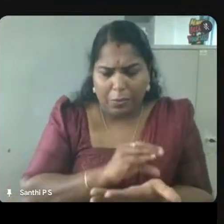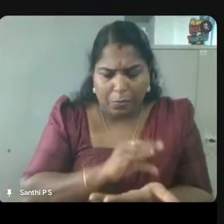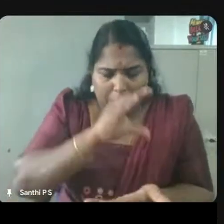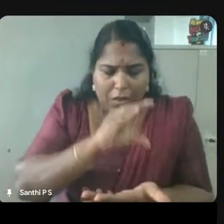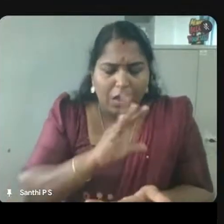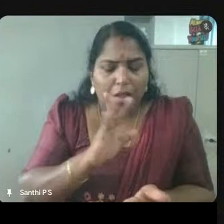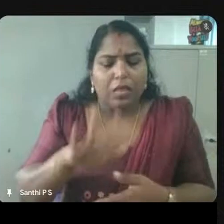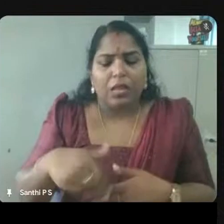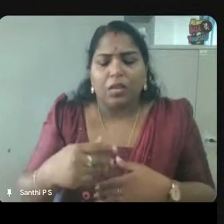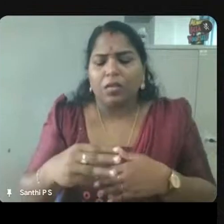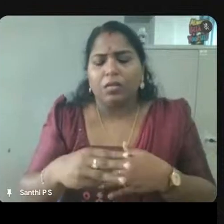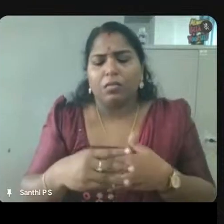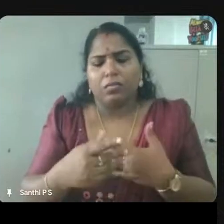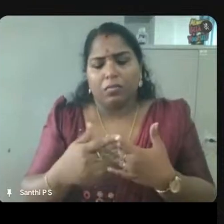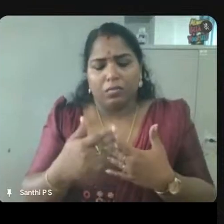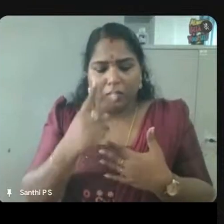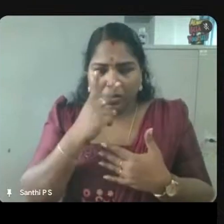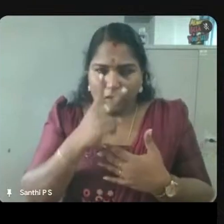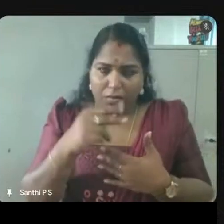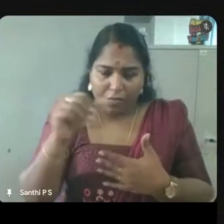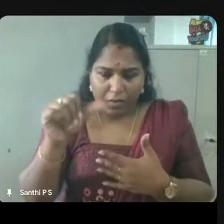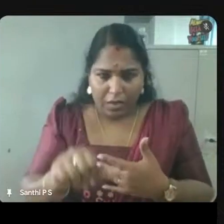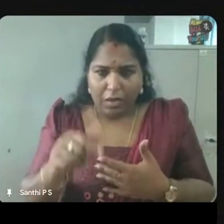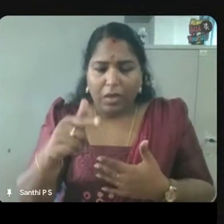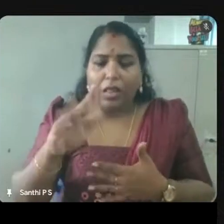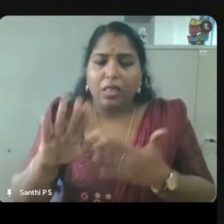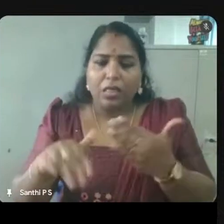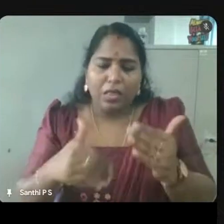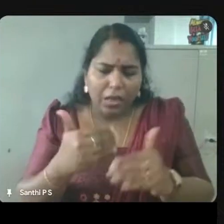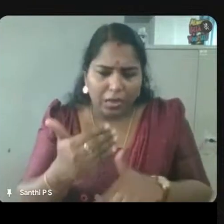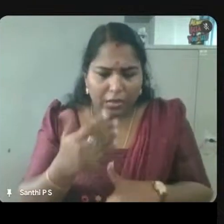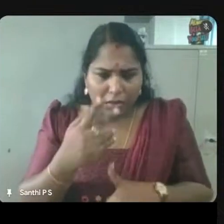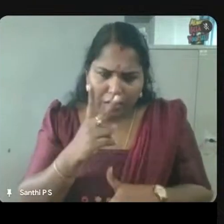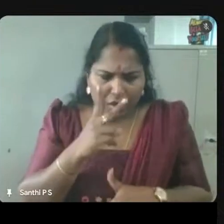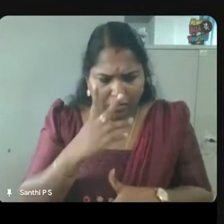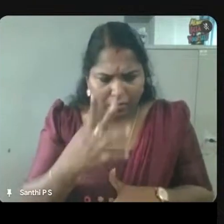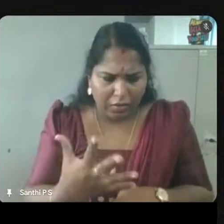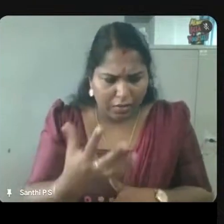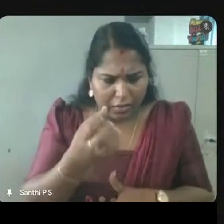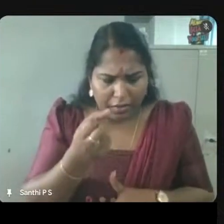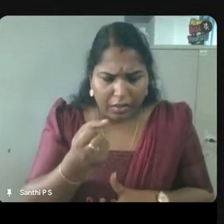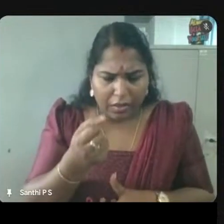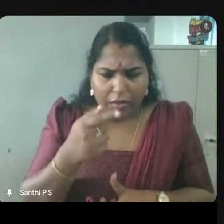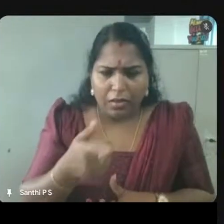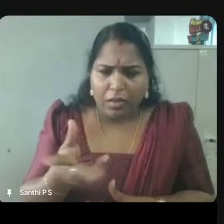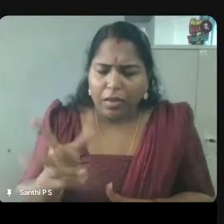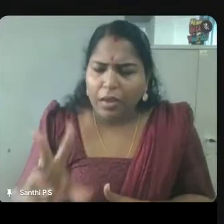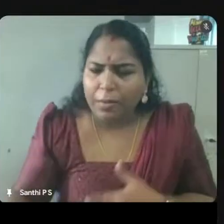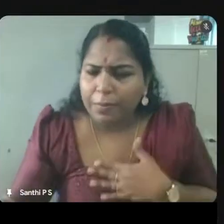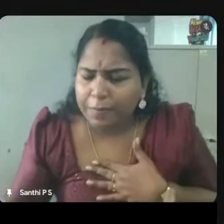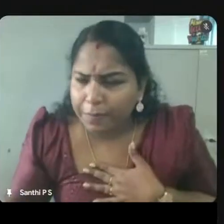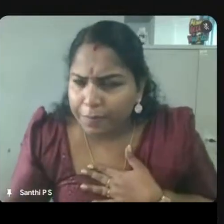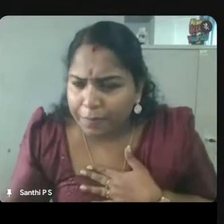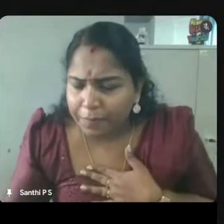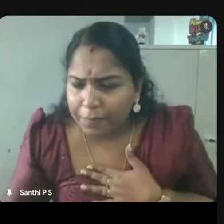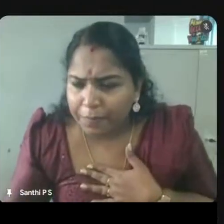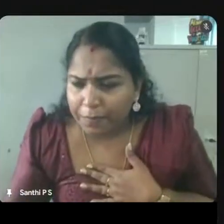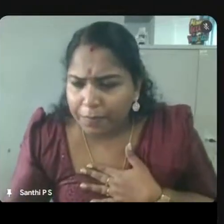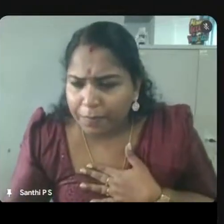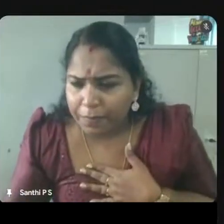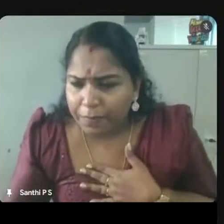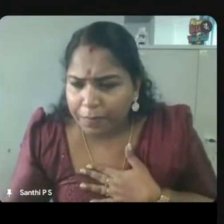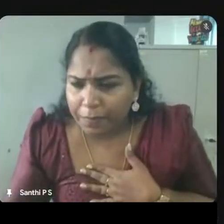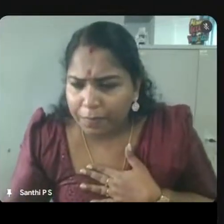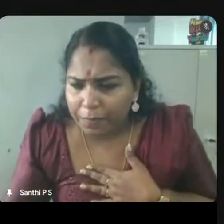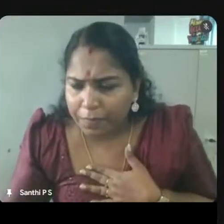ശരിയായി. ഇപ്പോൾ കോൾഡ് വരുമ്പോഴും കാലാവസ്ഥ ചേഞ്ച് ആകുമ്പോഴും കാഴ്ച ശരിക്കും വന്നു. ഈ സമയത്ത് തലവേദന എപ്പോഴും ഉണ്ടാകാറുണ്ട്. കണ്ണട വെക്കുന്നുണ്ട്. ബിസിനസ്